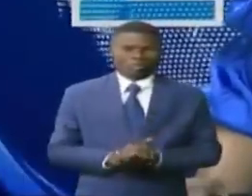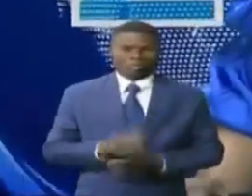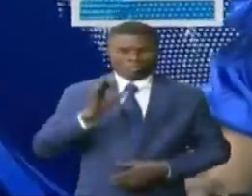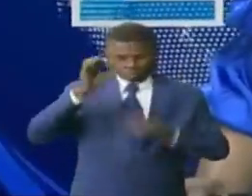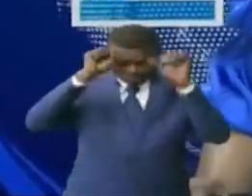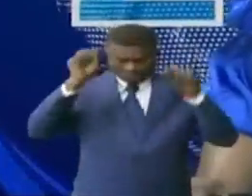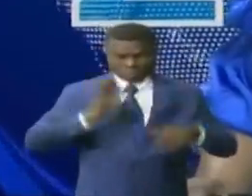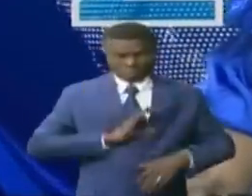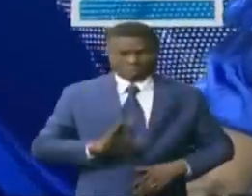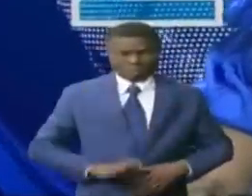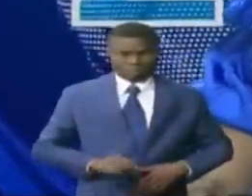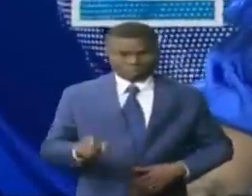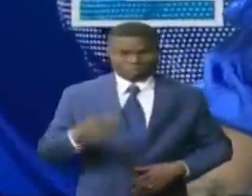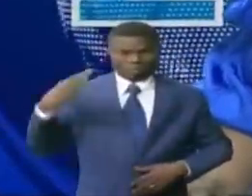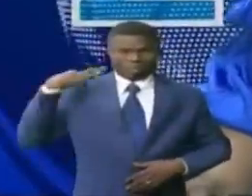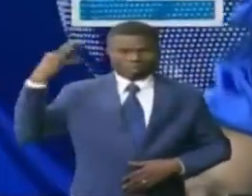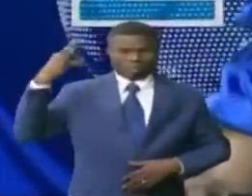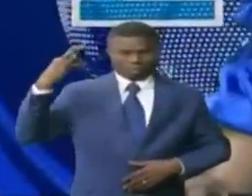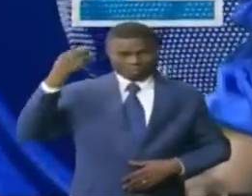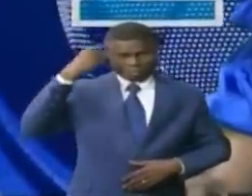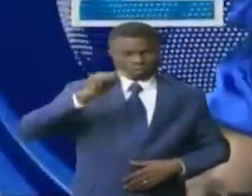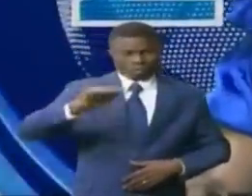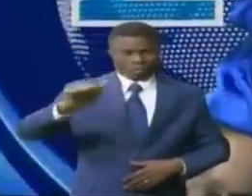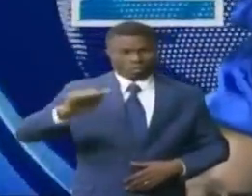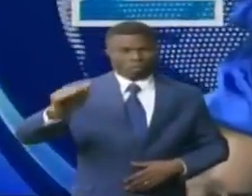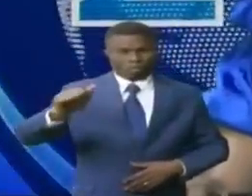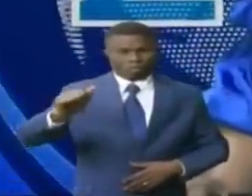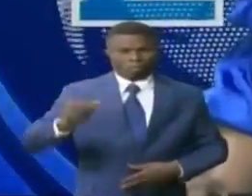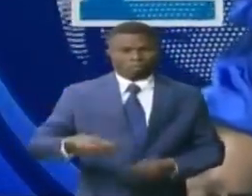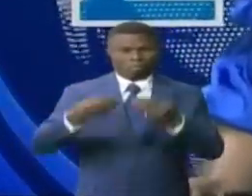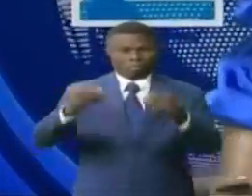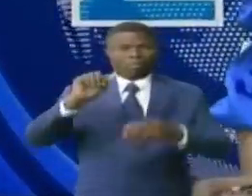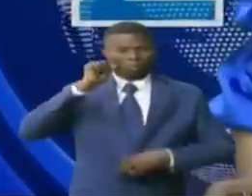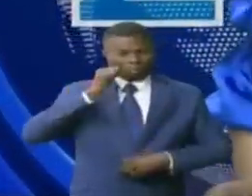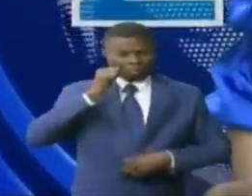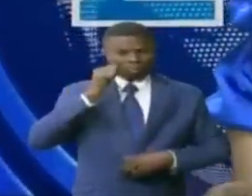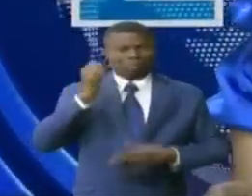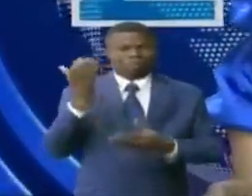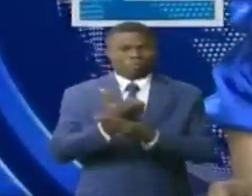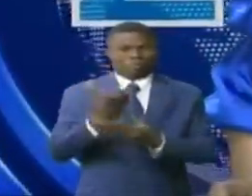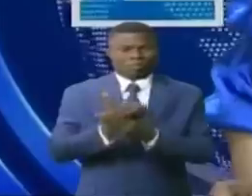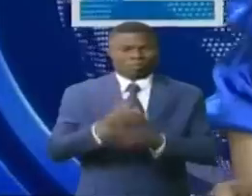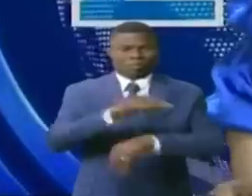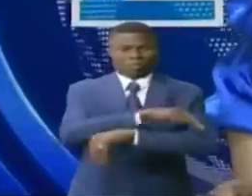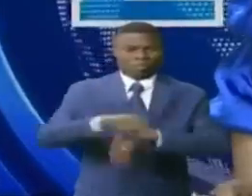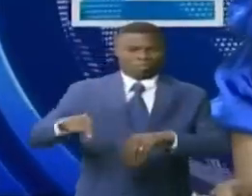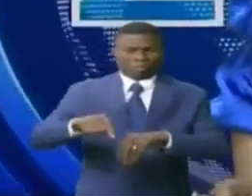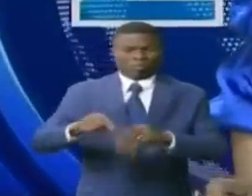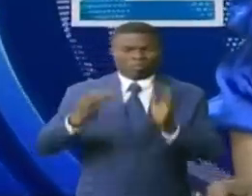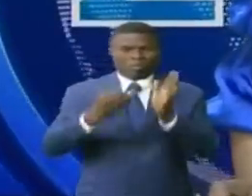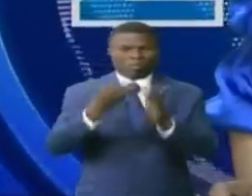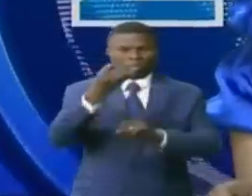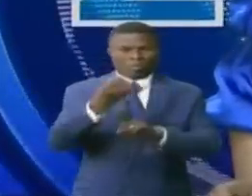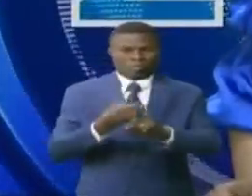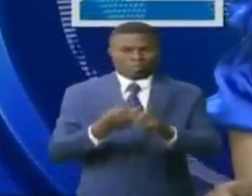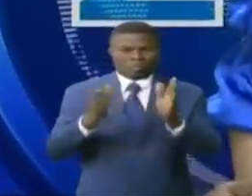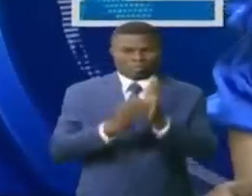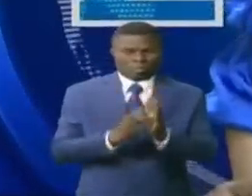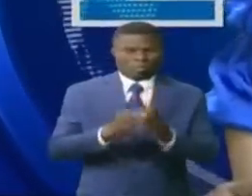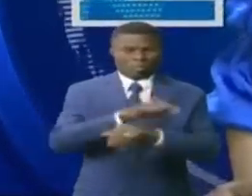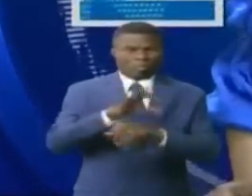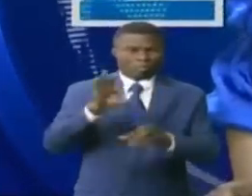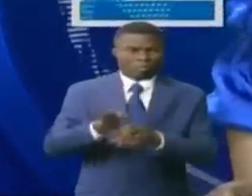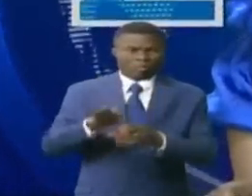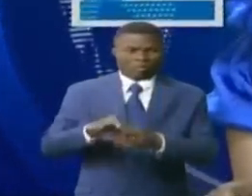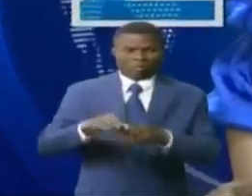Félix-Antoine Tshisekedi Tshilombo, candidat à sa propre succession, déposera demain samedi 7 octobre 2023 sa candidature à la CENI.